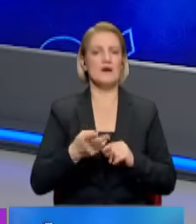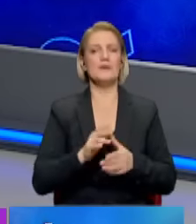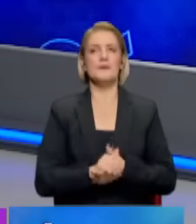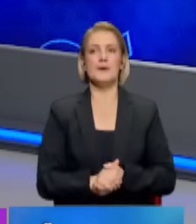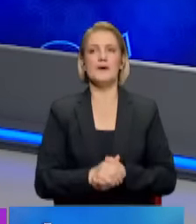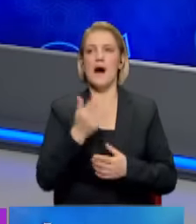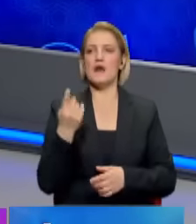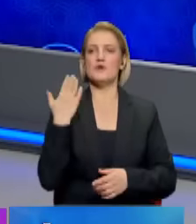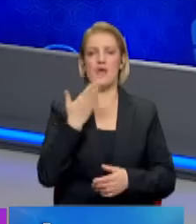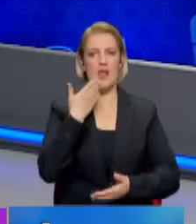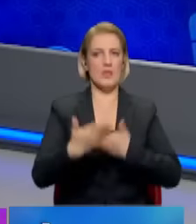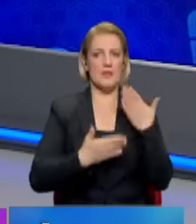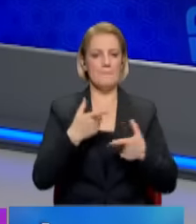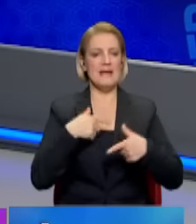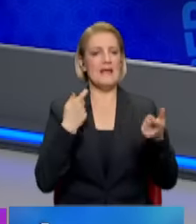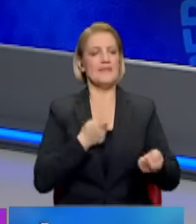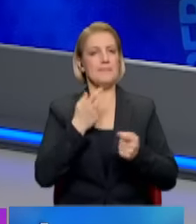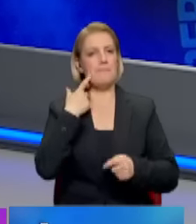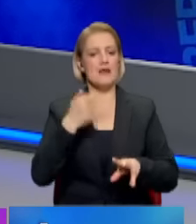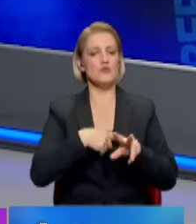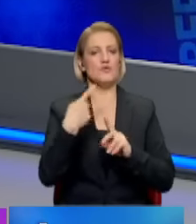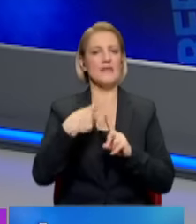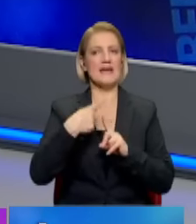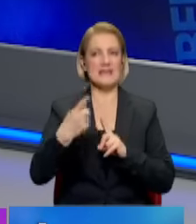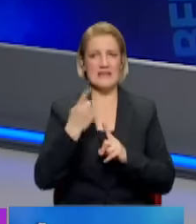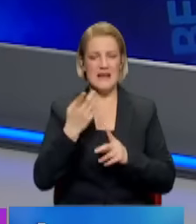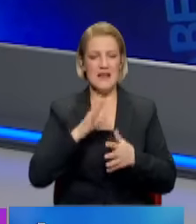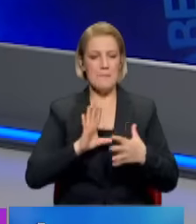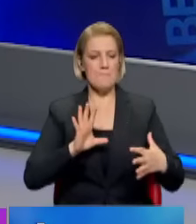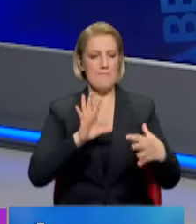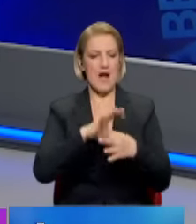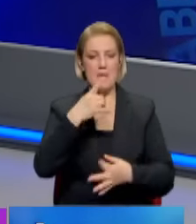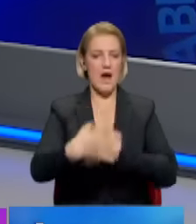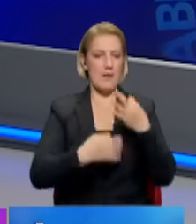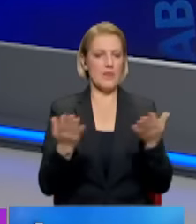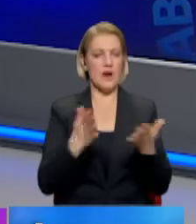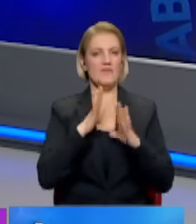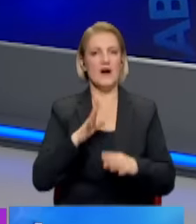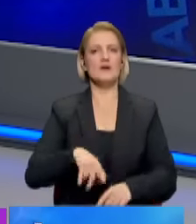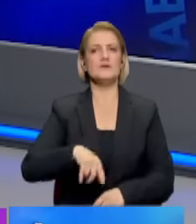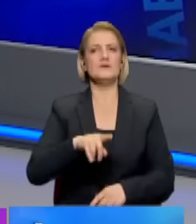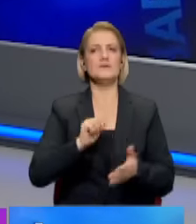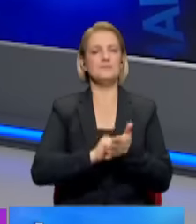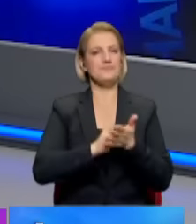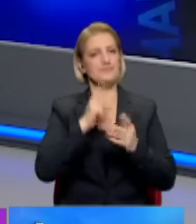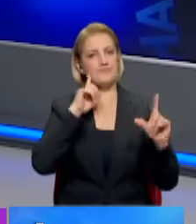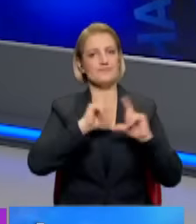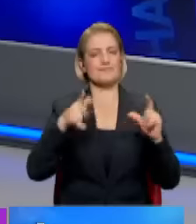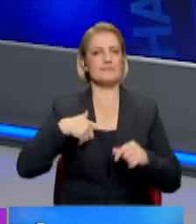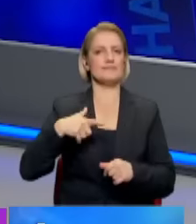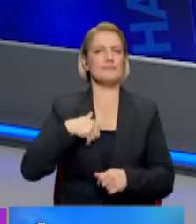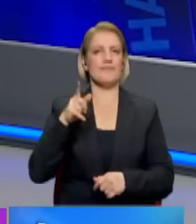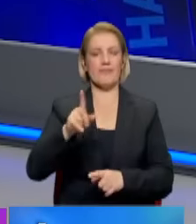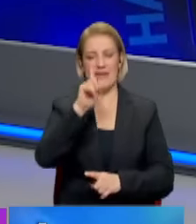var ama az önce değindiğimiz Milli Eğitim Bakanı Yusuf Tekin'in çıkışıyla bağlantılı bir haber daha var. Günün yerel gazete manşetlerinde o da